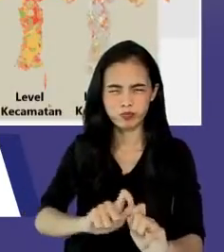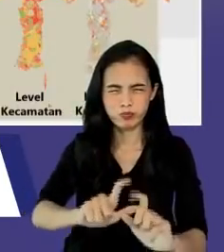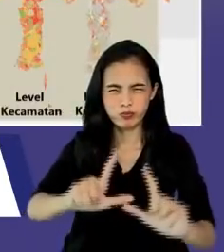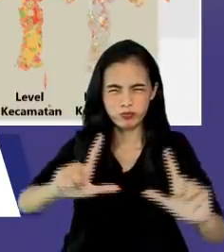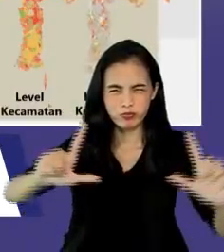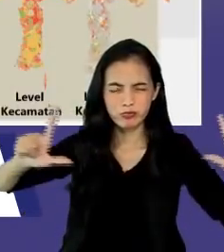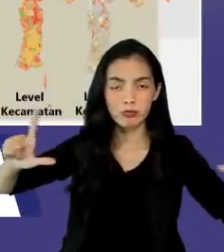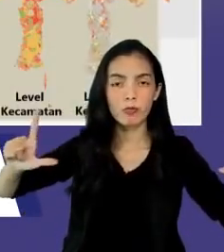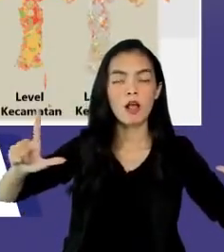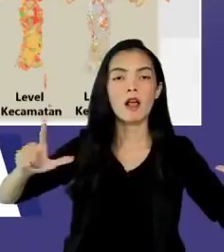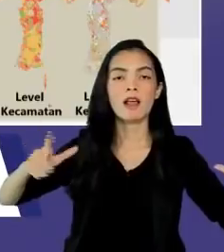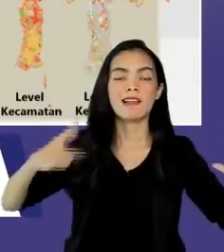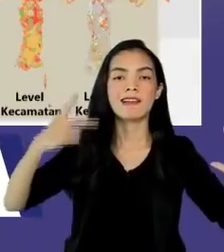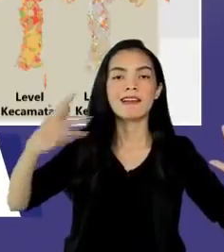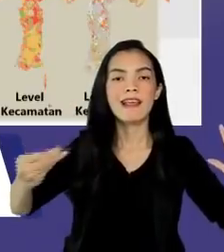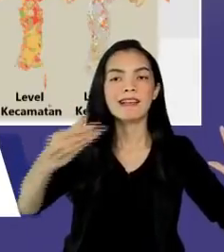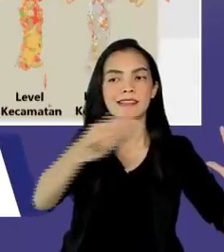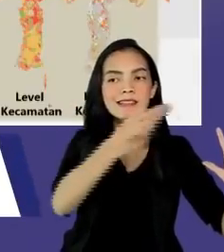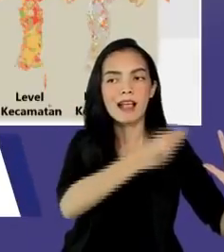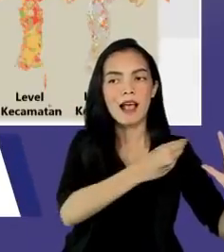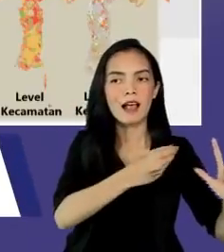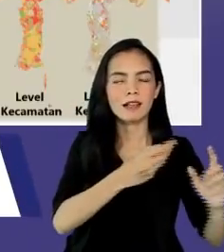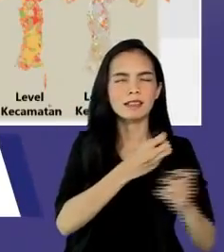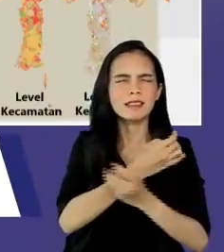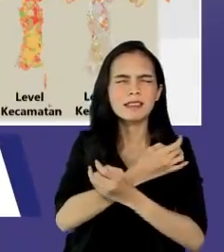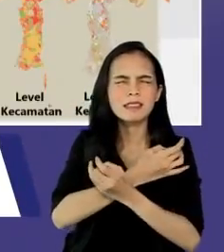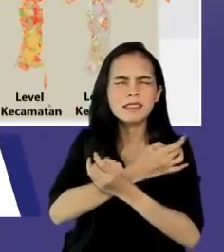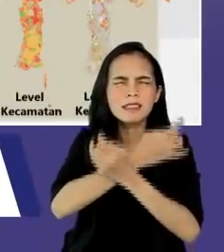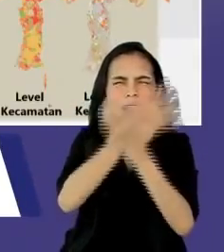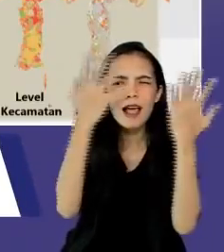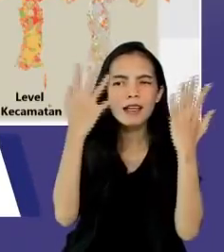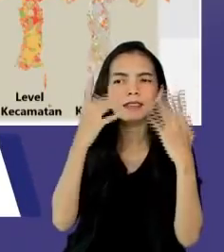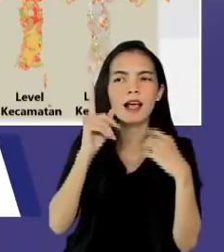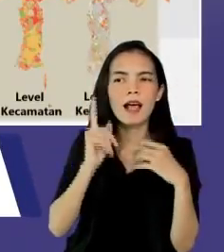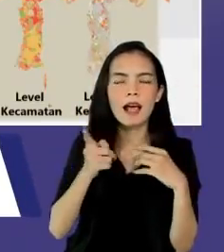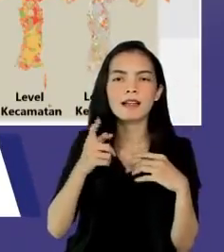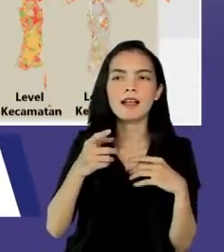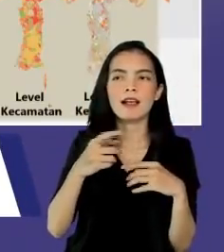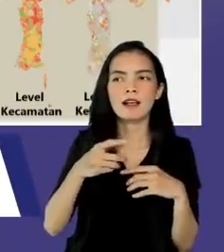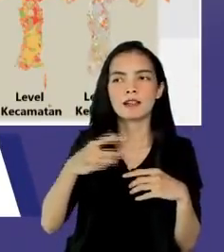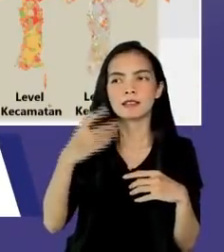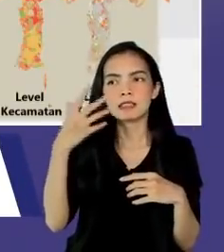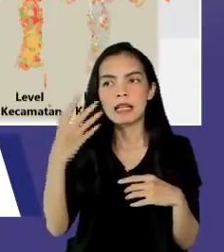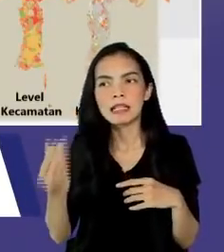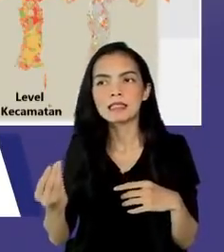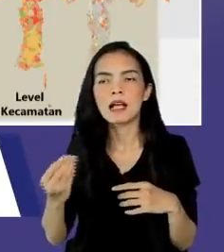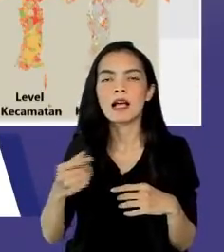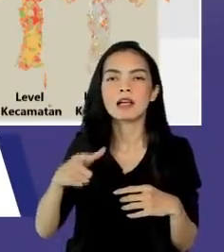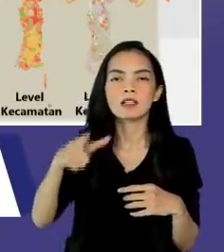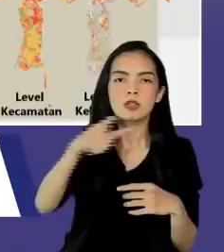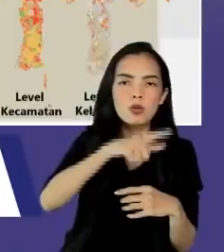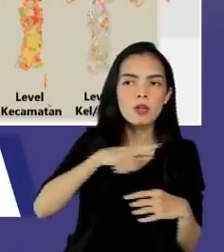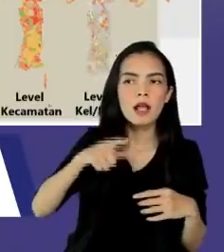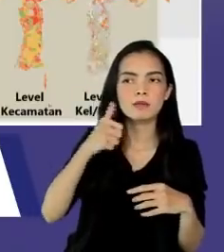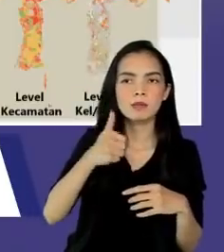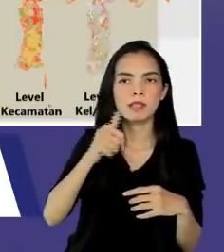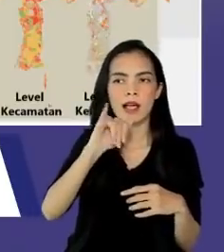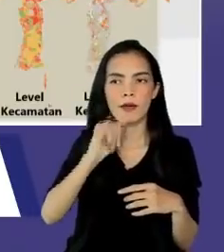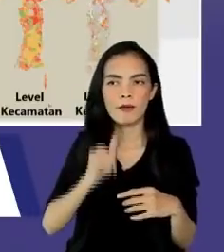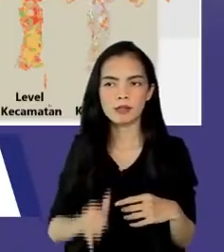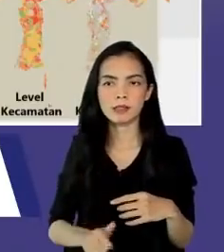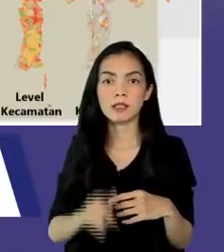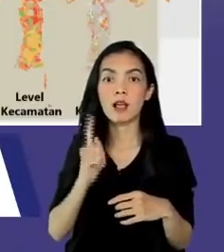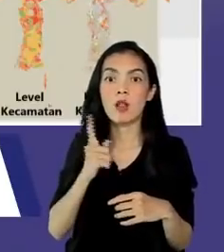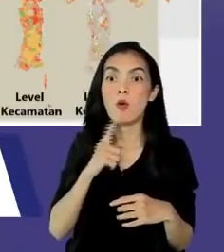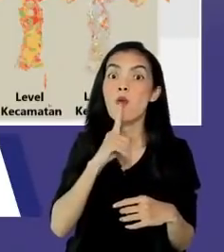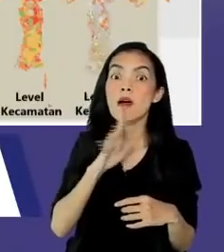kelurahan dan desa. Gambarannya jauh lebih clear. Ada lebih banyak level kelurahan dan desa yang bisa kita evaluasi. Kalau tidak